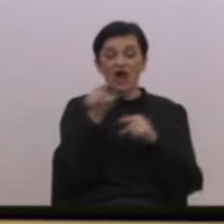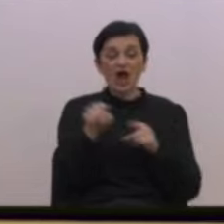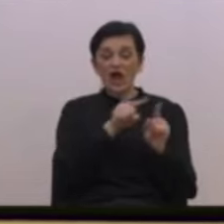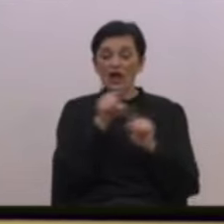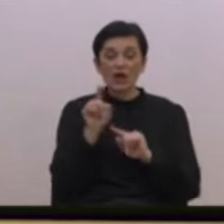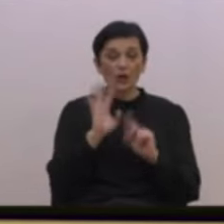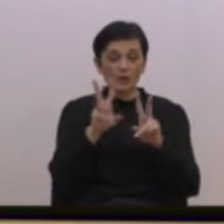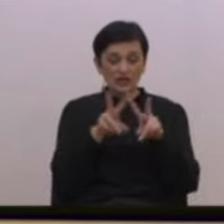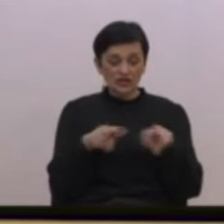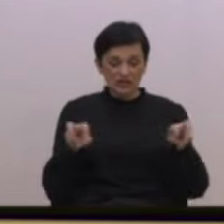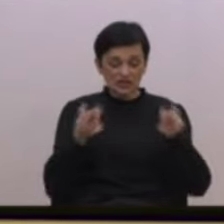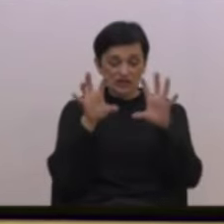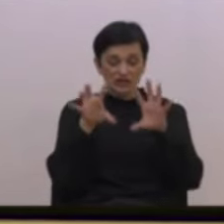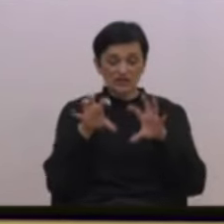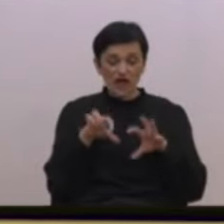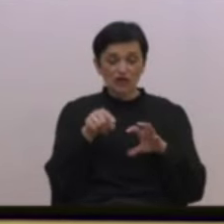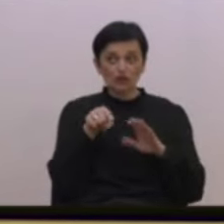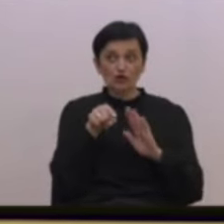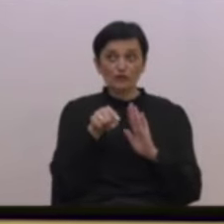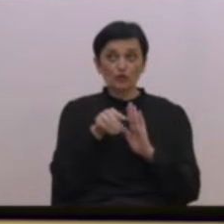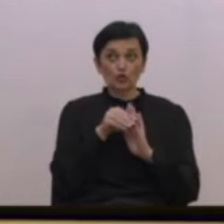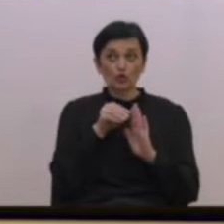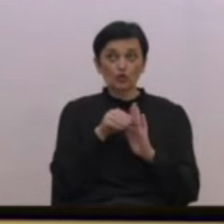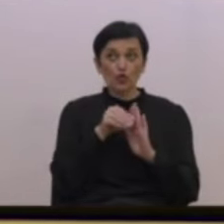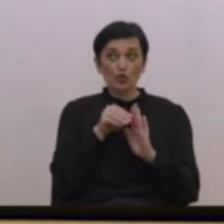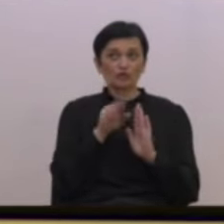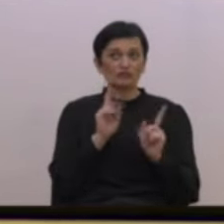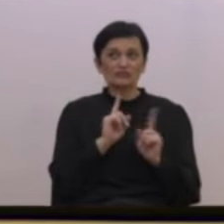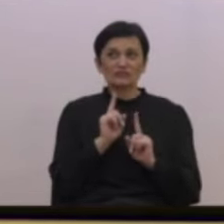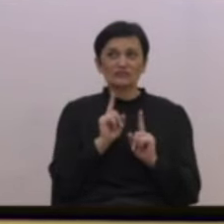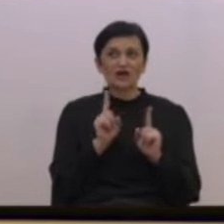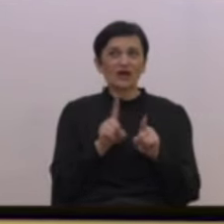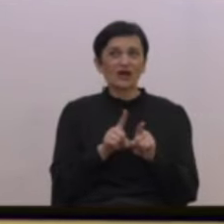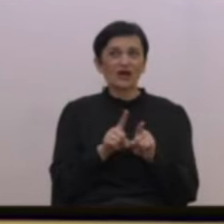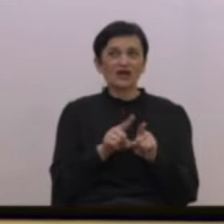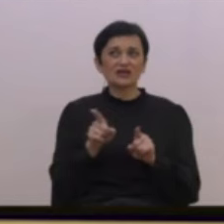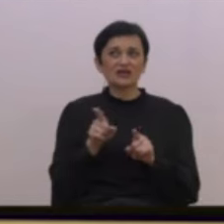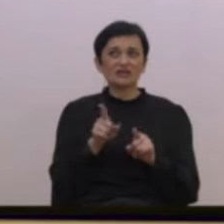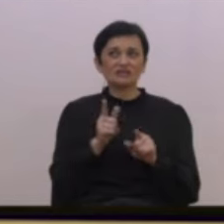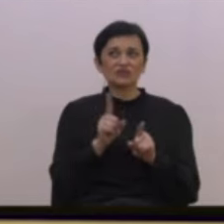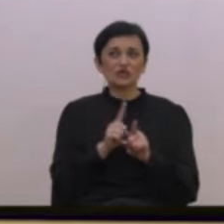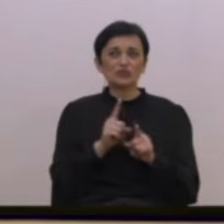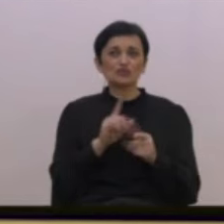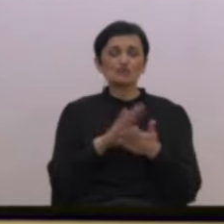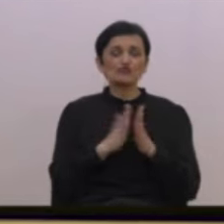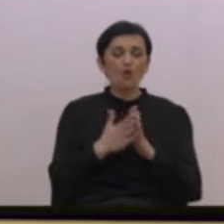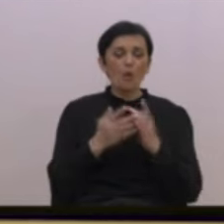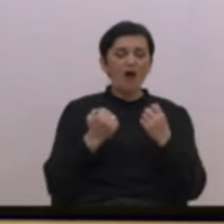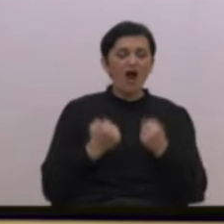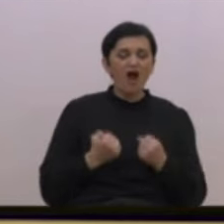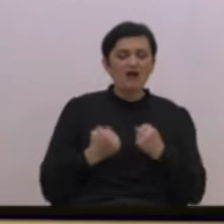ახლა საარჩევნო კოდექსს და არ გვინდა ძალით დაძაბვა მდგომარეობის.